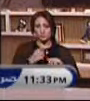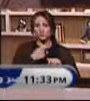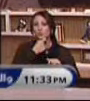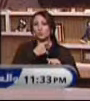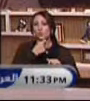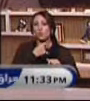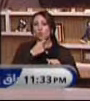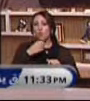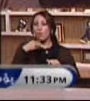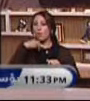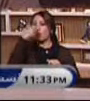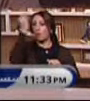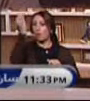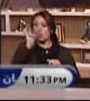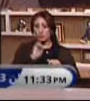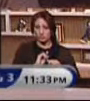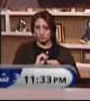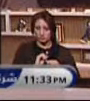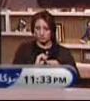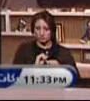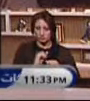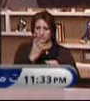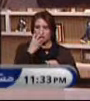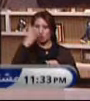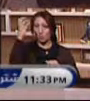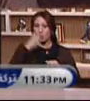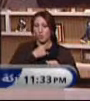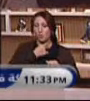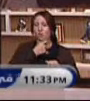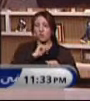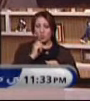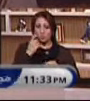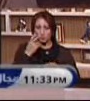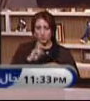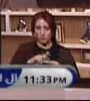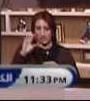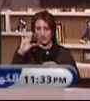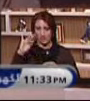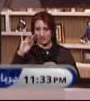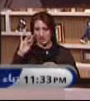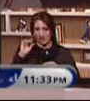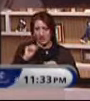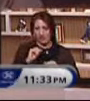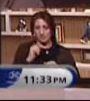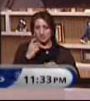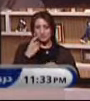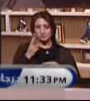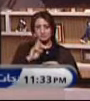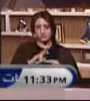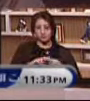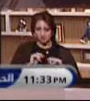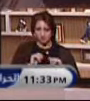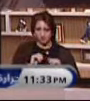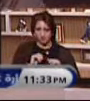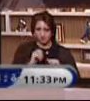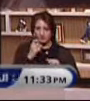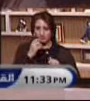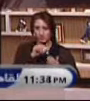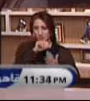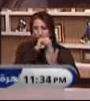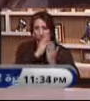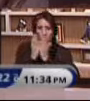في كلمه. ليه يعني شوف اعزك الله كلب صاحب الصالحين فذكر في كتاب